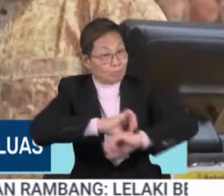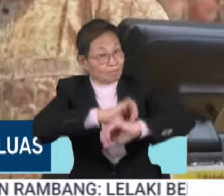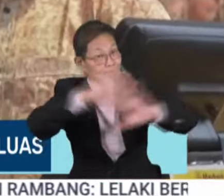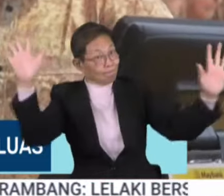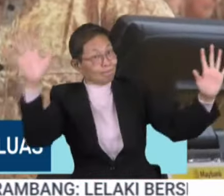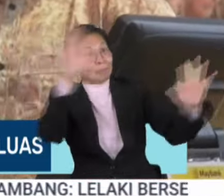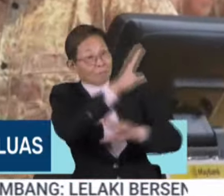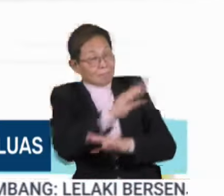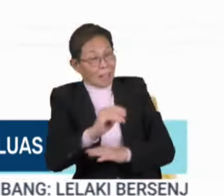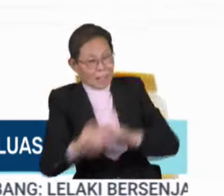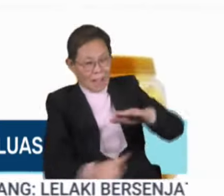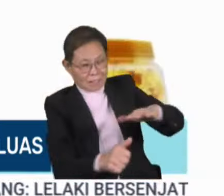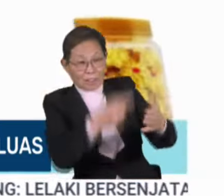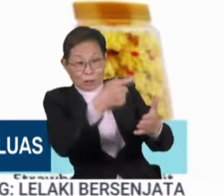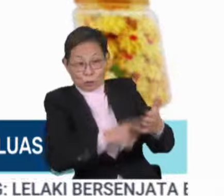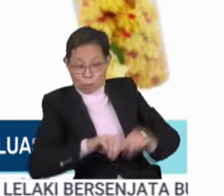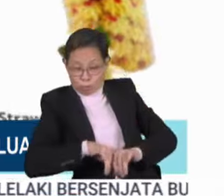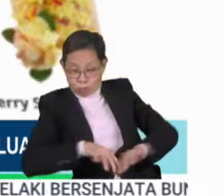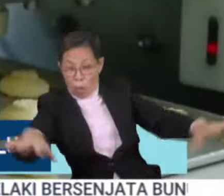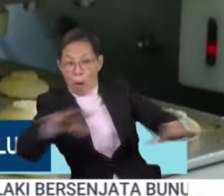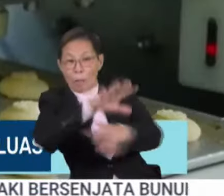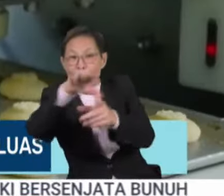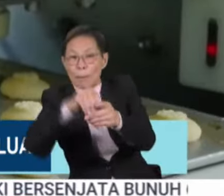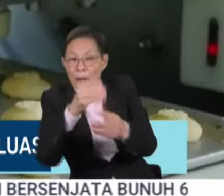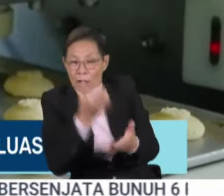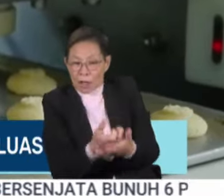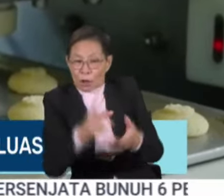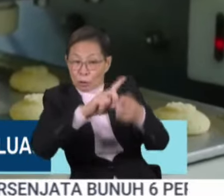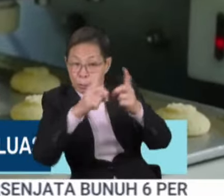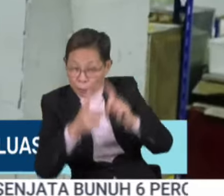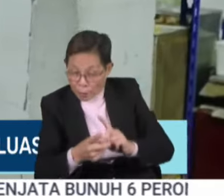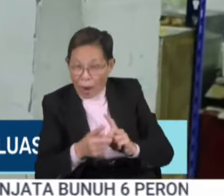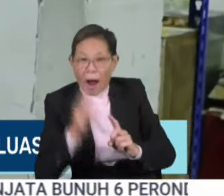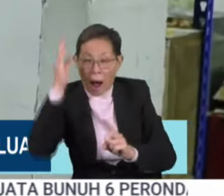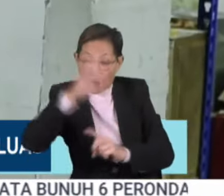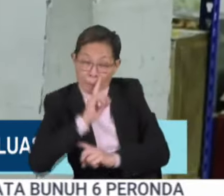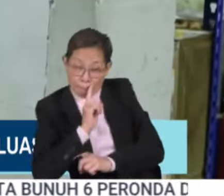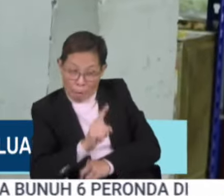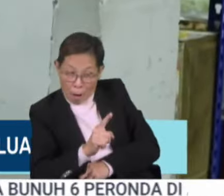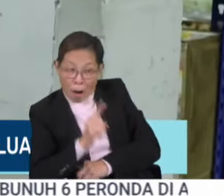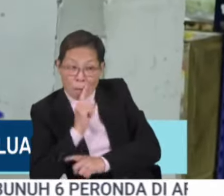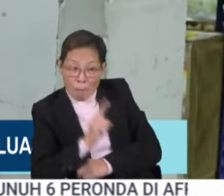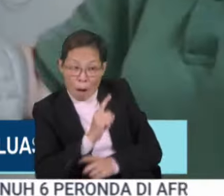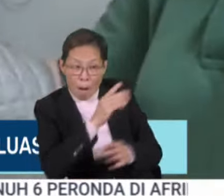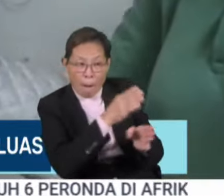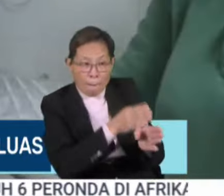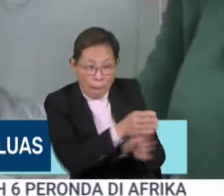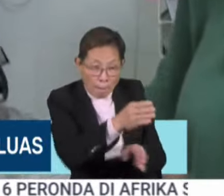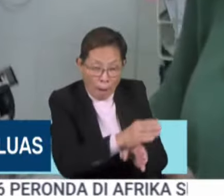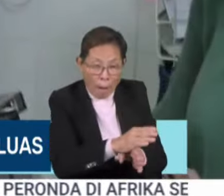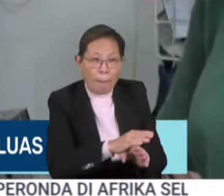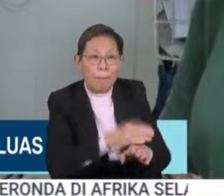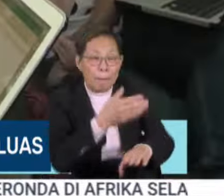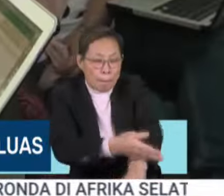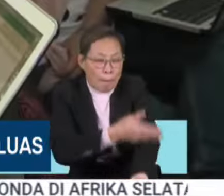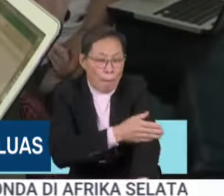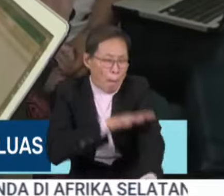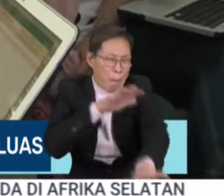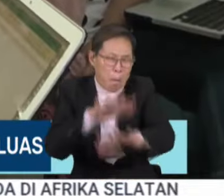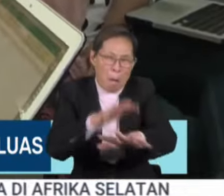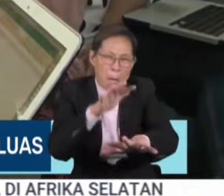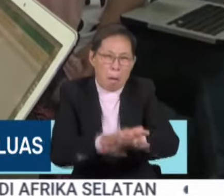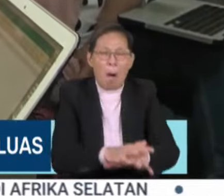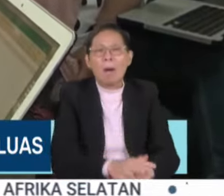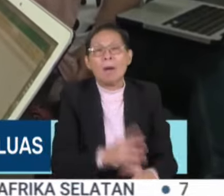jelas. Manakala, asas cukai yang diperluas merangkumi ekonomi digital akan memastikan sektor yang berkembang pesat. Kesinambungan